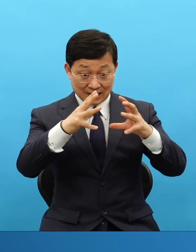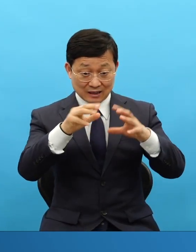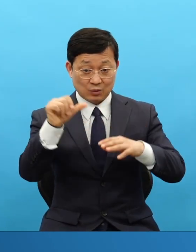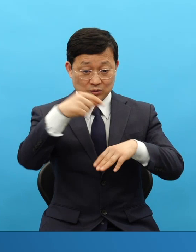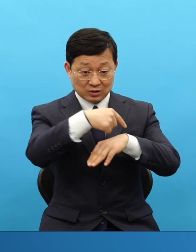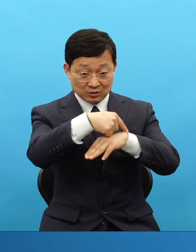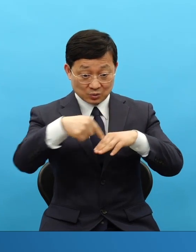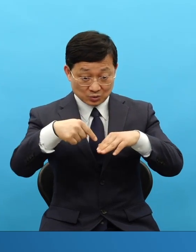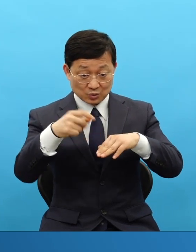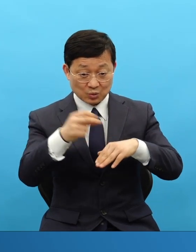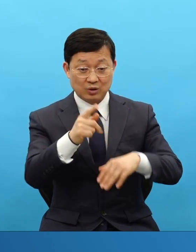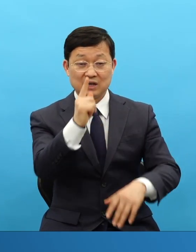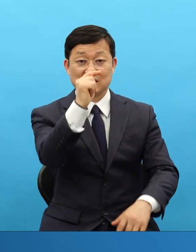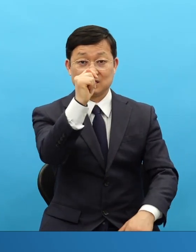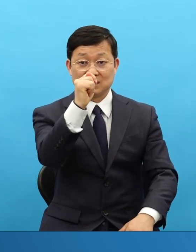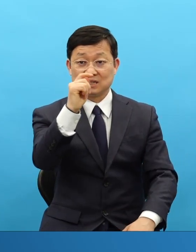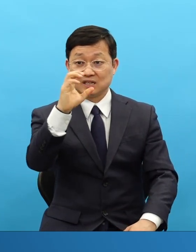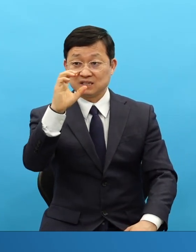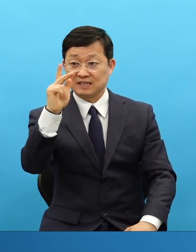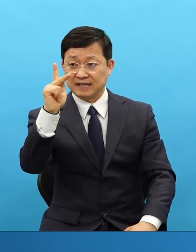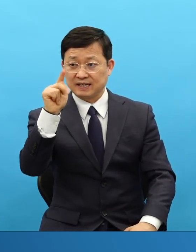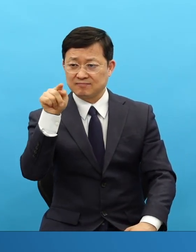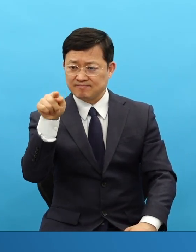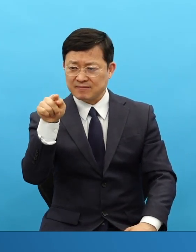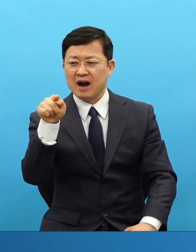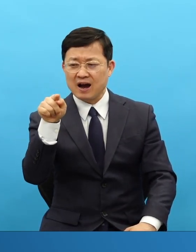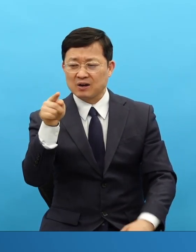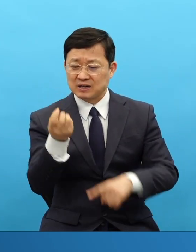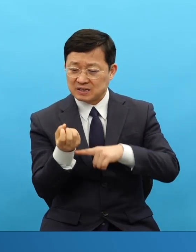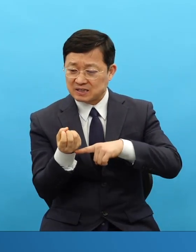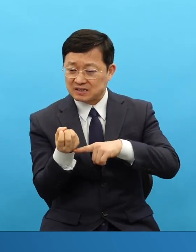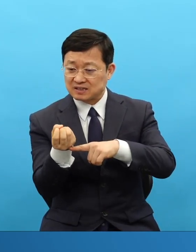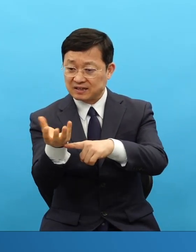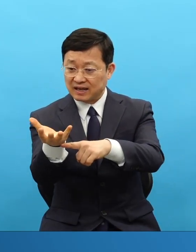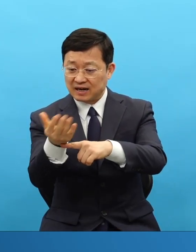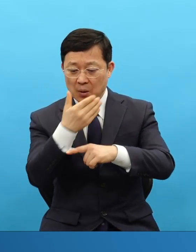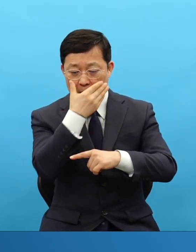TCK에게 전달할 수 있는 그 답을 가시던데 말이죠